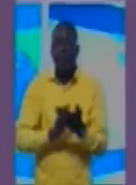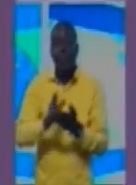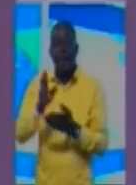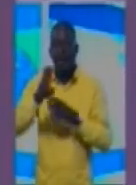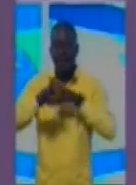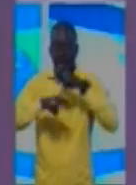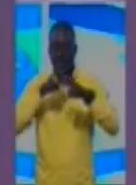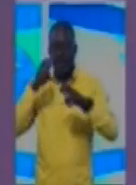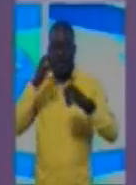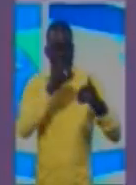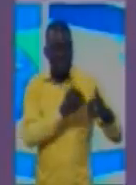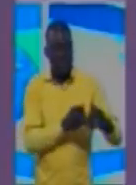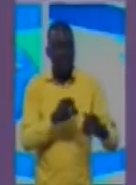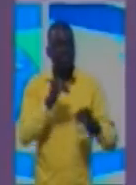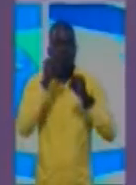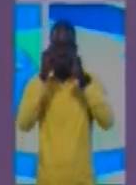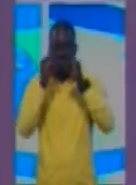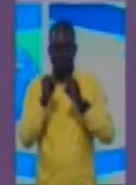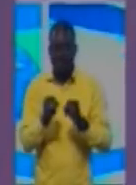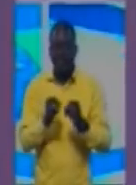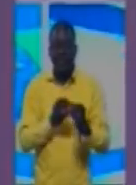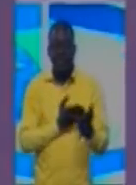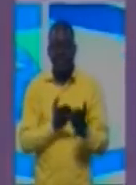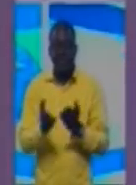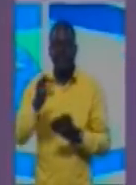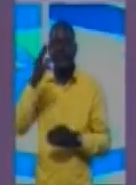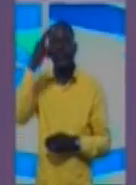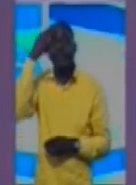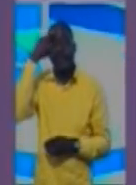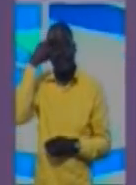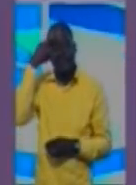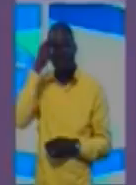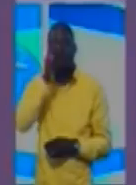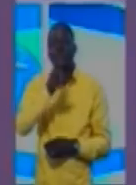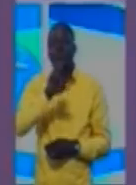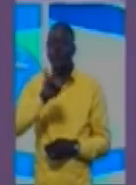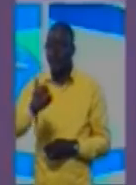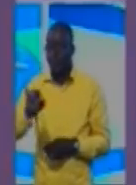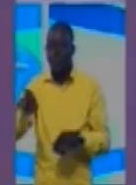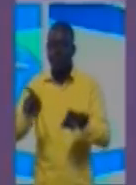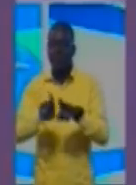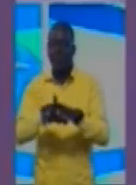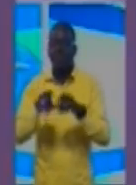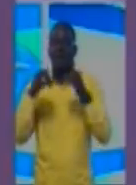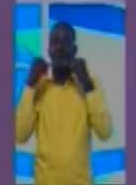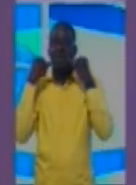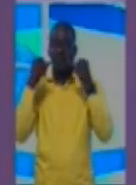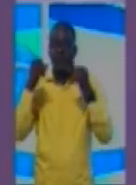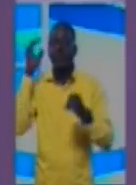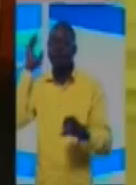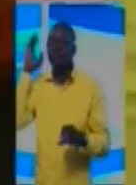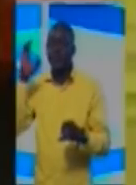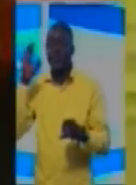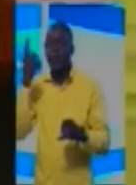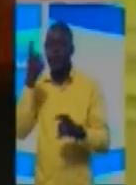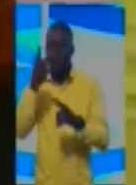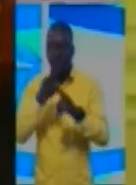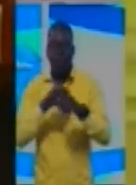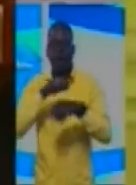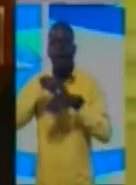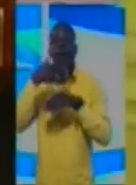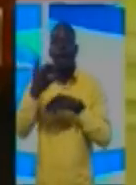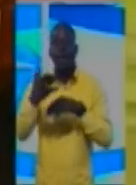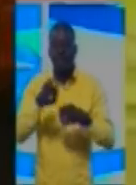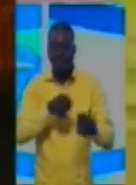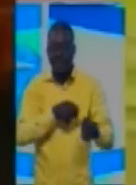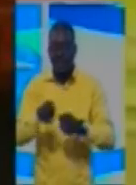d'alerte auprès de l'inspecteur général des services de renseignement. Lui-même en a informé le Congrès un mois plus tard, mais l'administration Trump